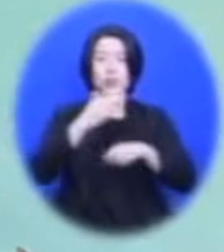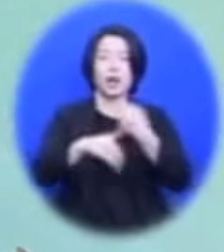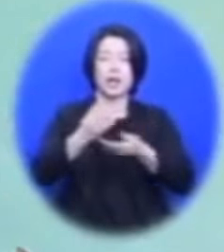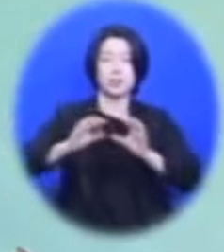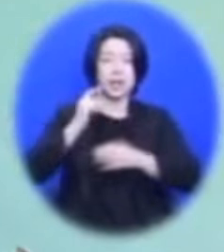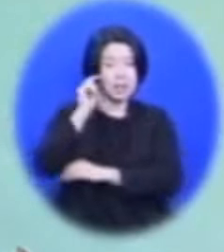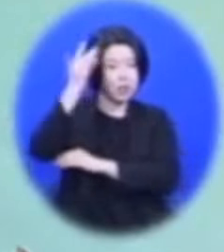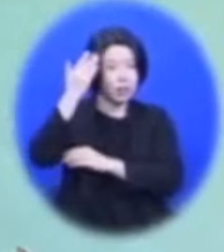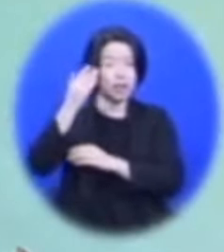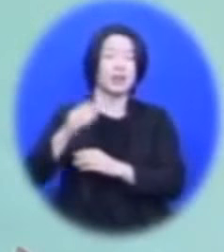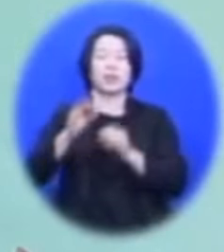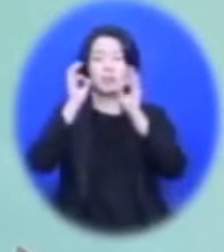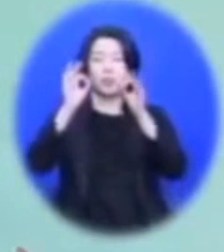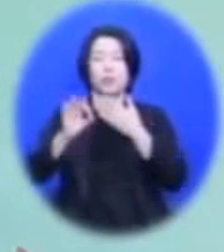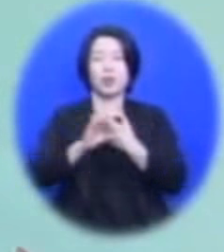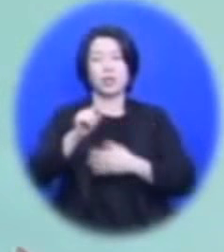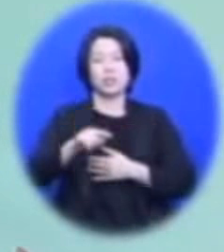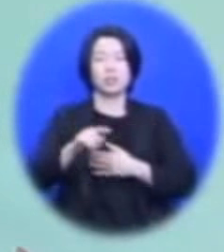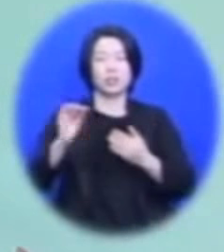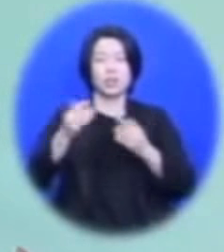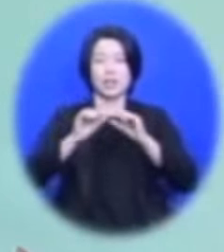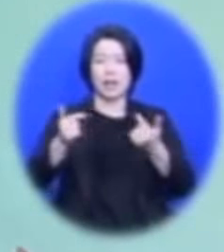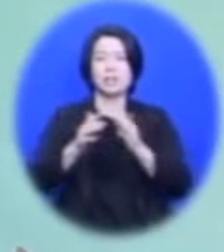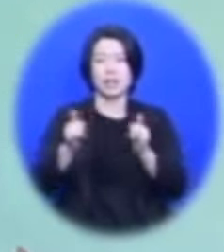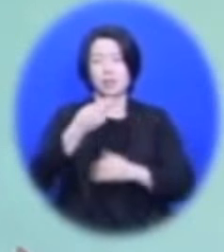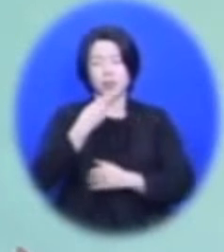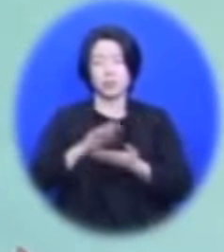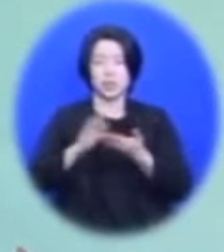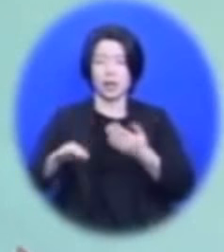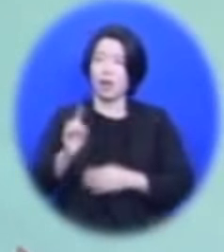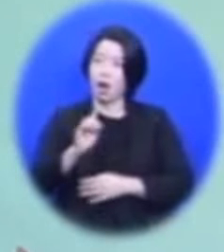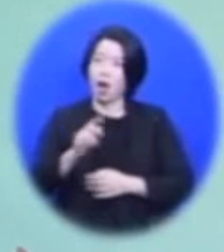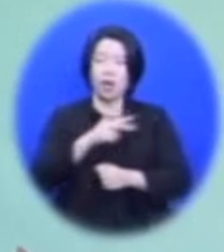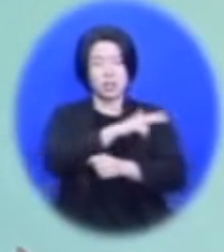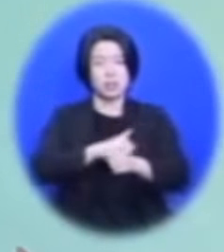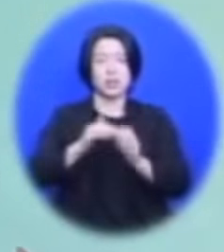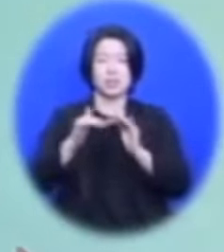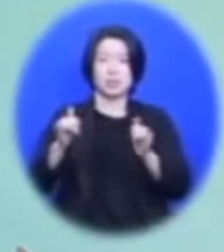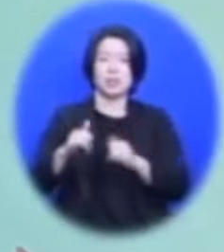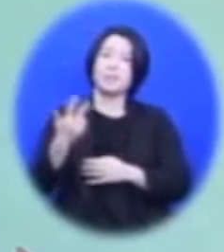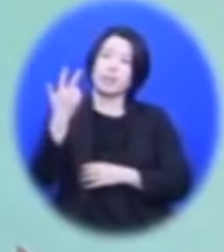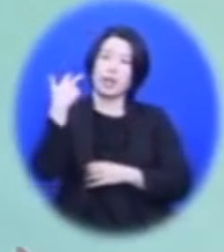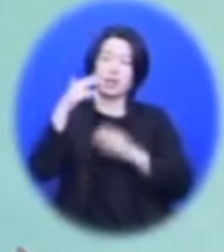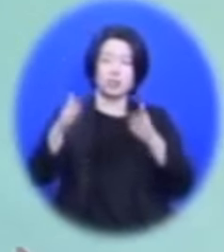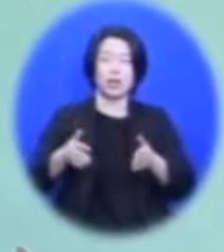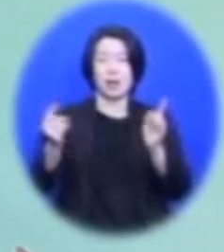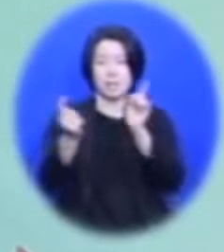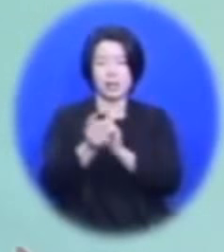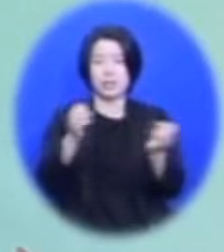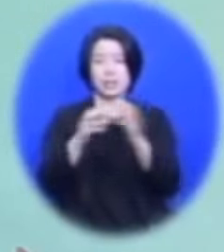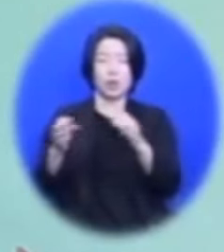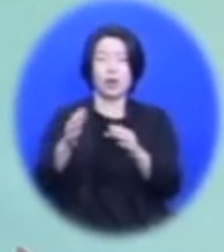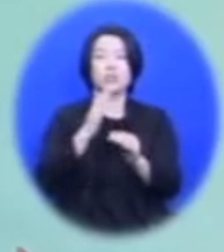되면 그렇게 안 될 사람이 없습니다. 어느 집사님 지난 주간에 만나서 대화를